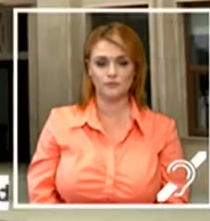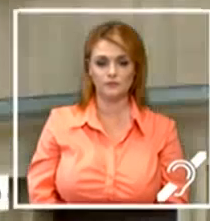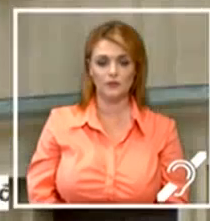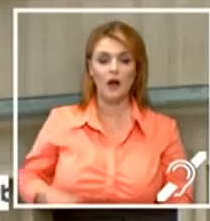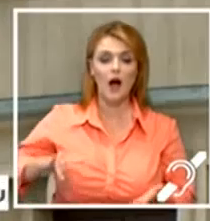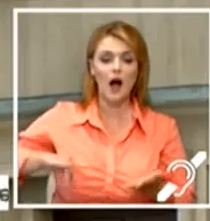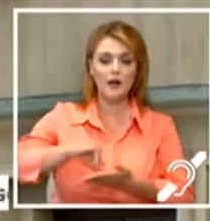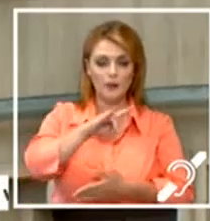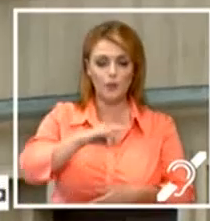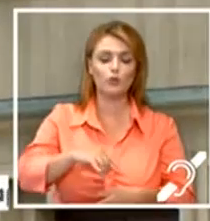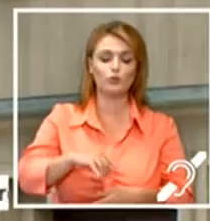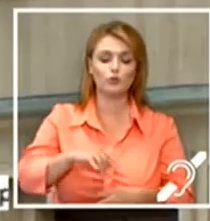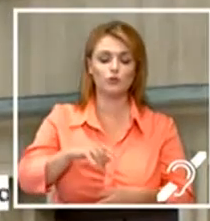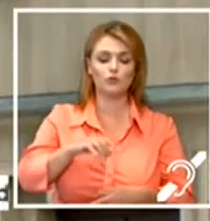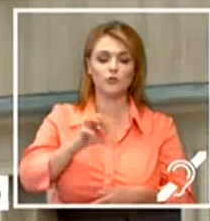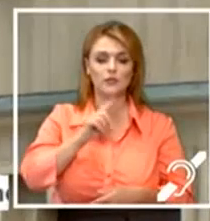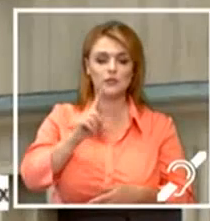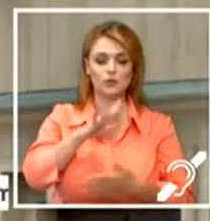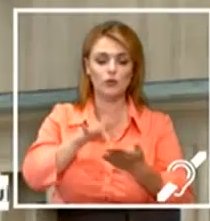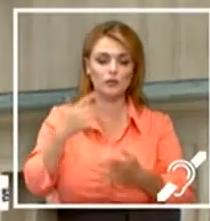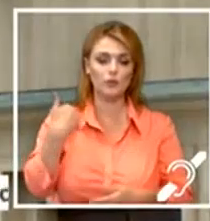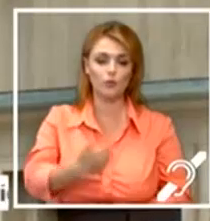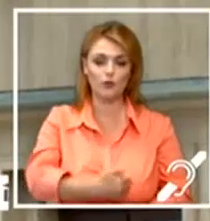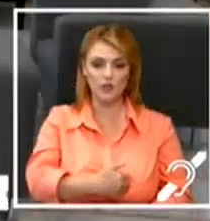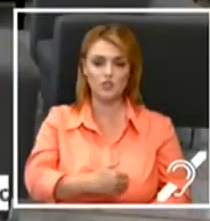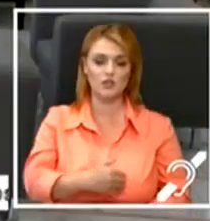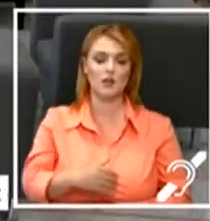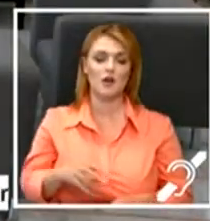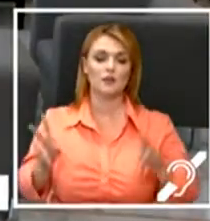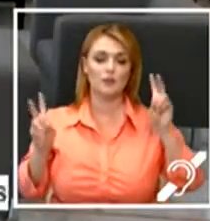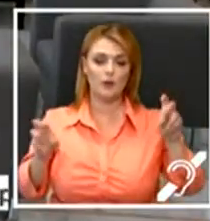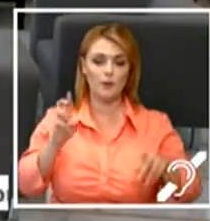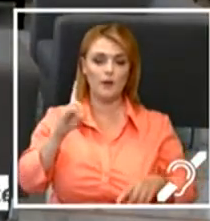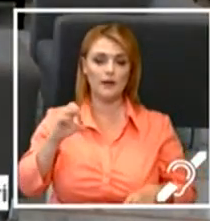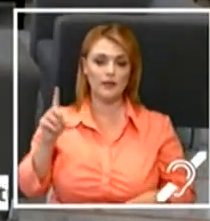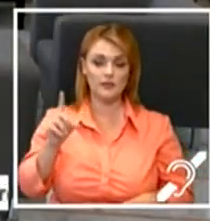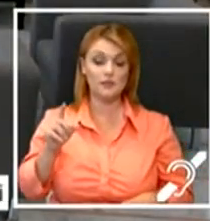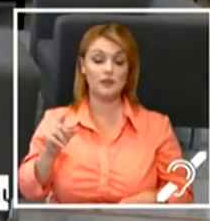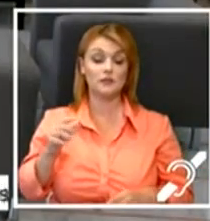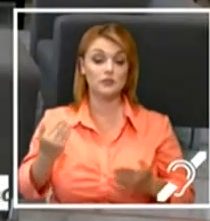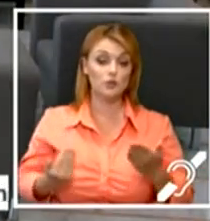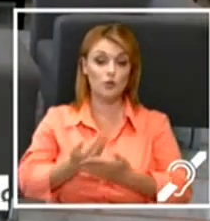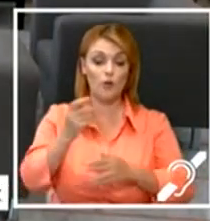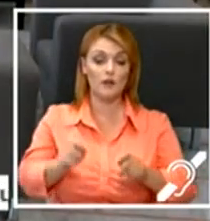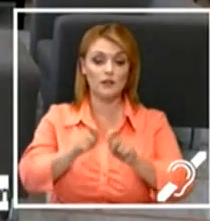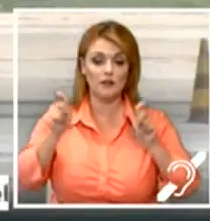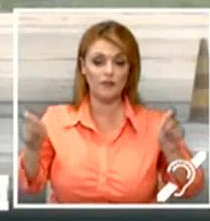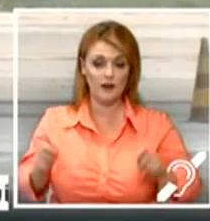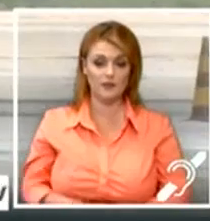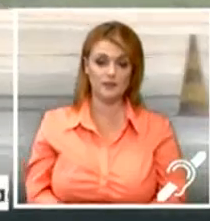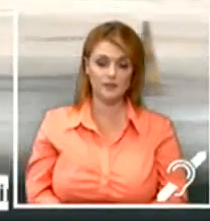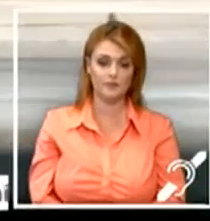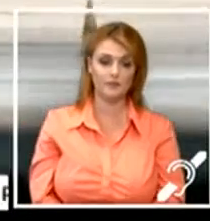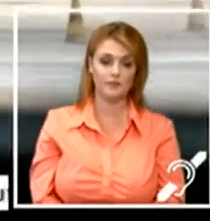Aeroportul Băneasa din București se redeschide după 9 ani, iar de luni 1 august urmează să fie semnate contracte cu 3 companii, astfel că vor